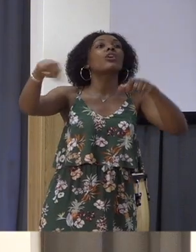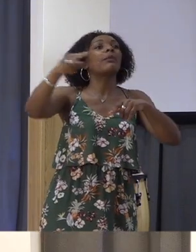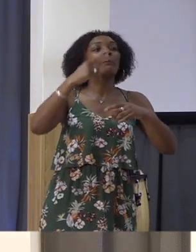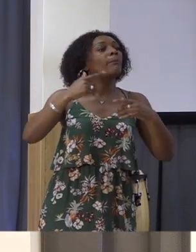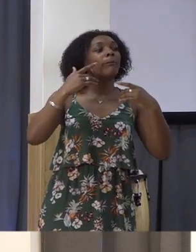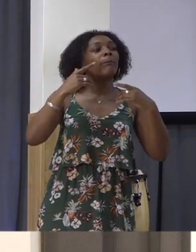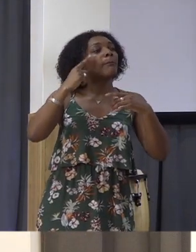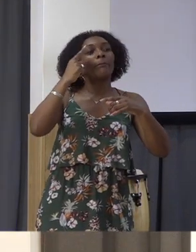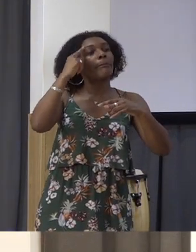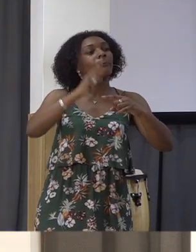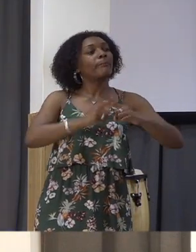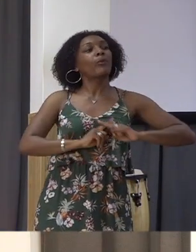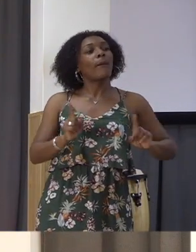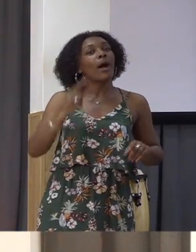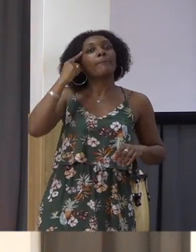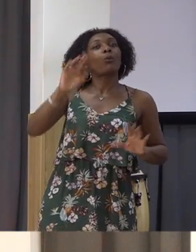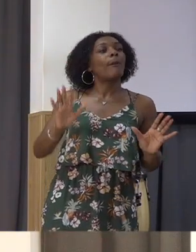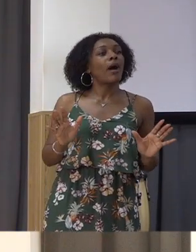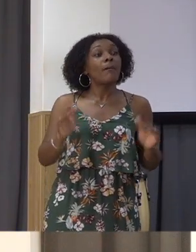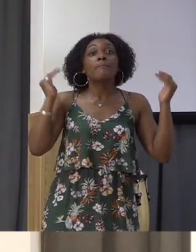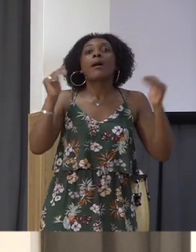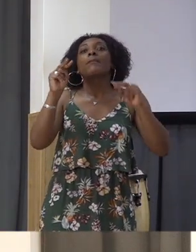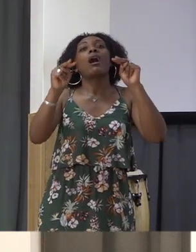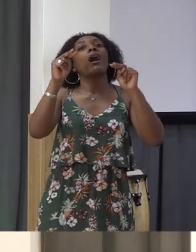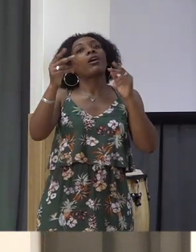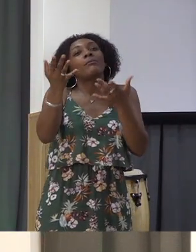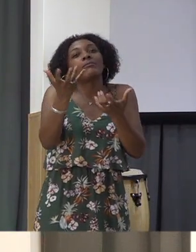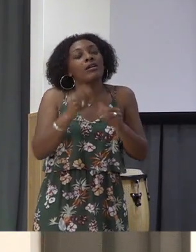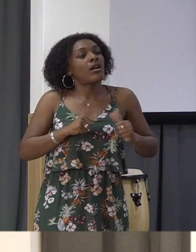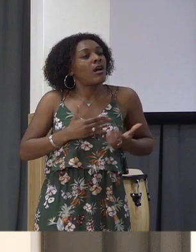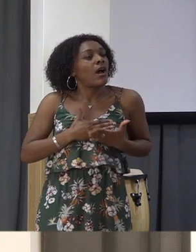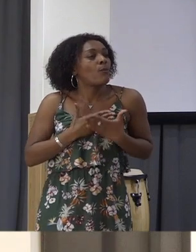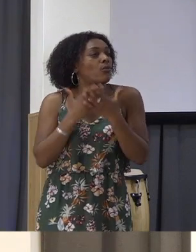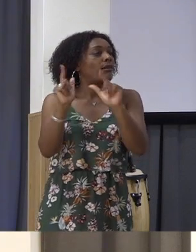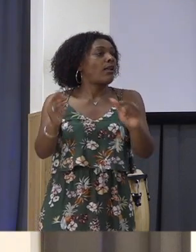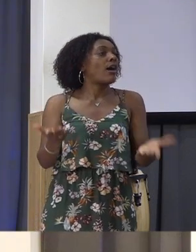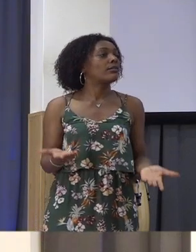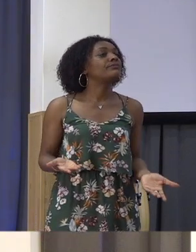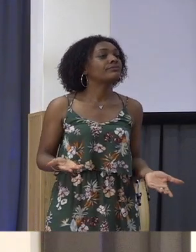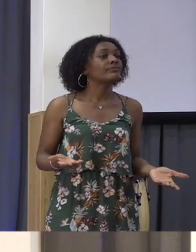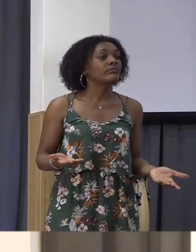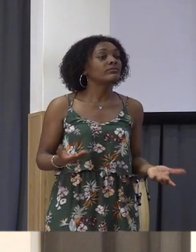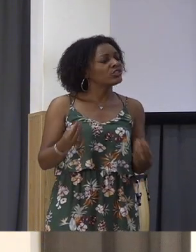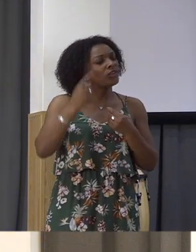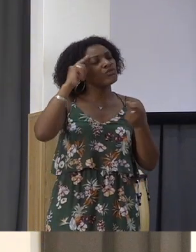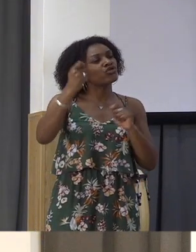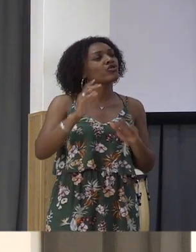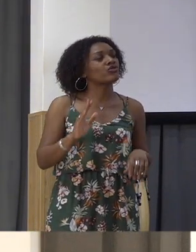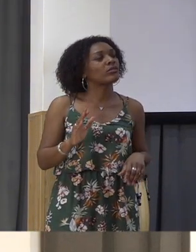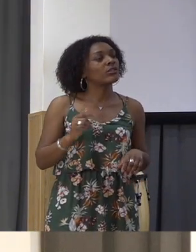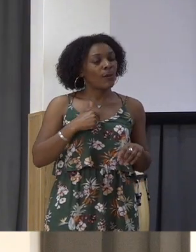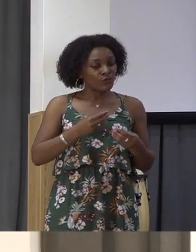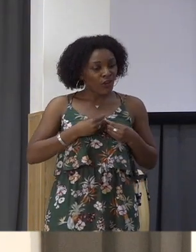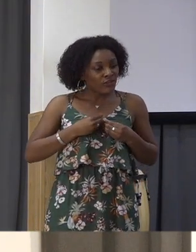dehors, ceux qu'on considère comme perdus. Nous commençons à avoir le cœur du